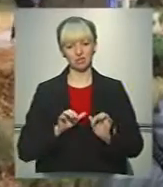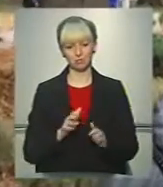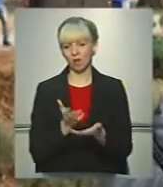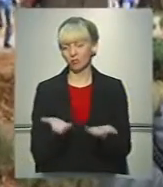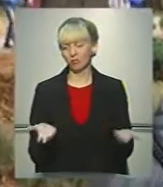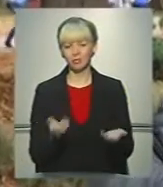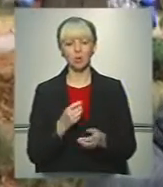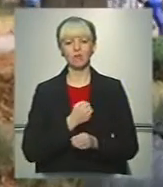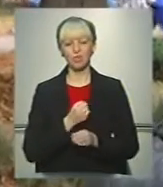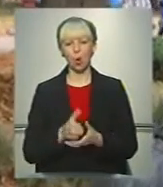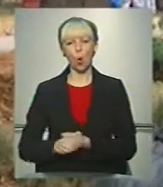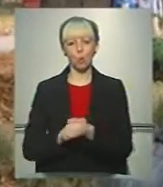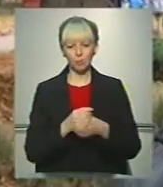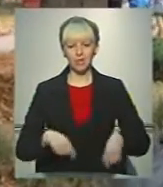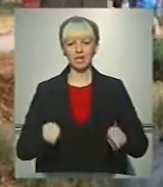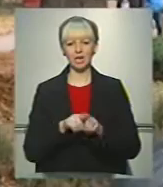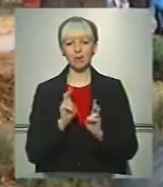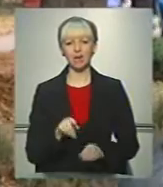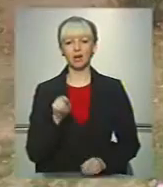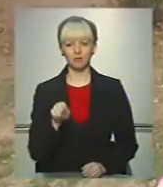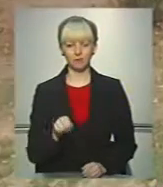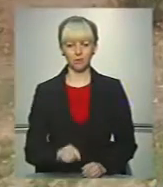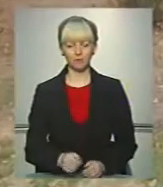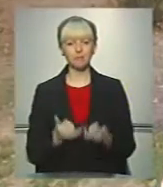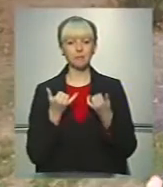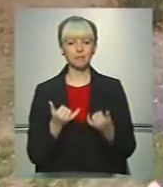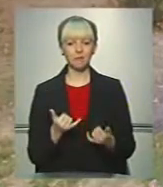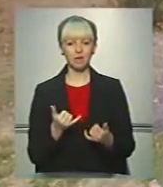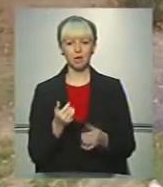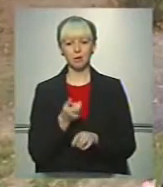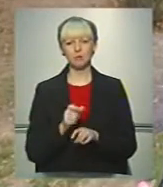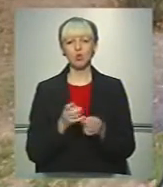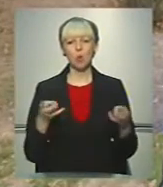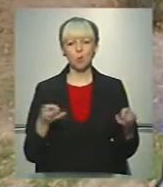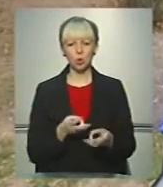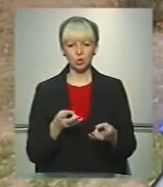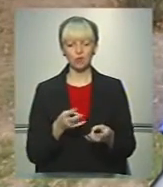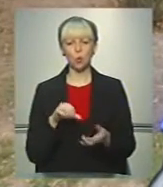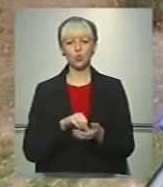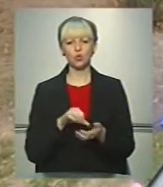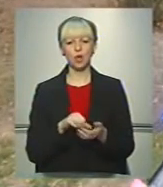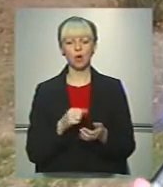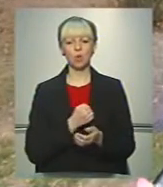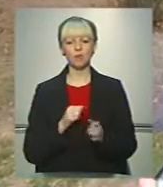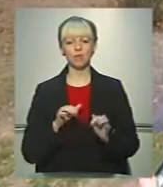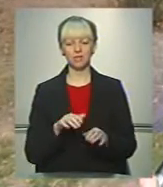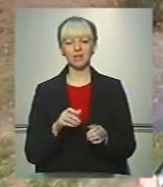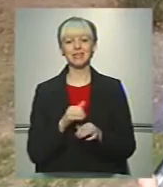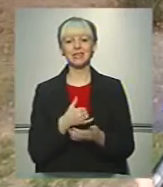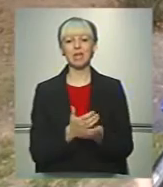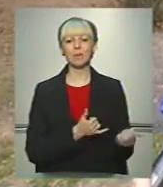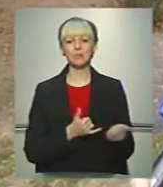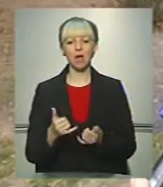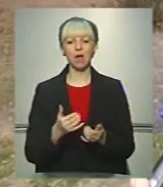Тому військовий об'єднався з такими, як і він. Зараз більше потреби учасників бойових дій забезпечують волонтери і